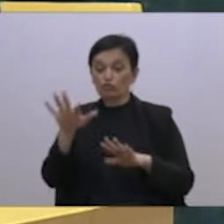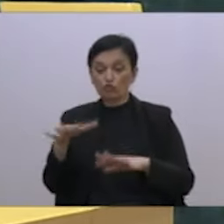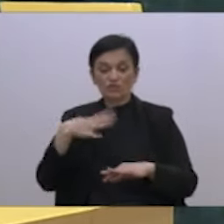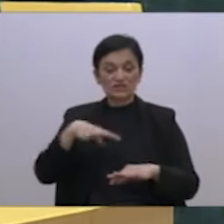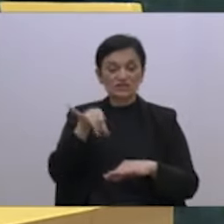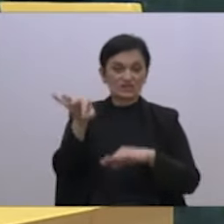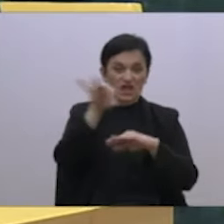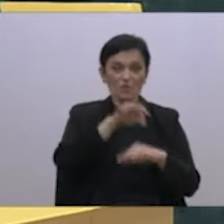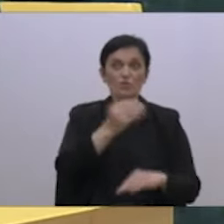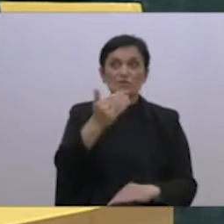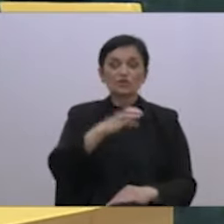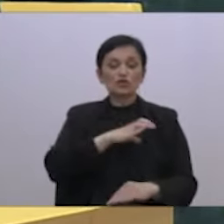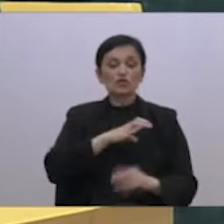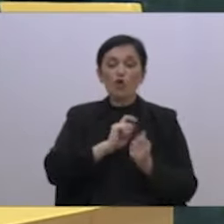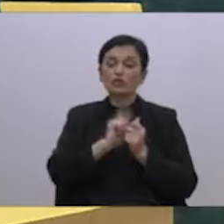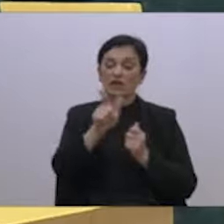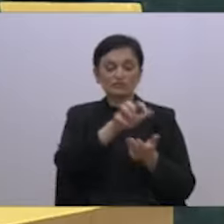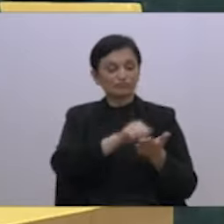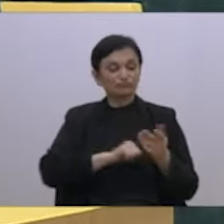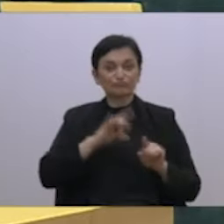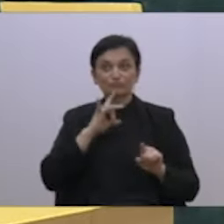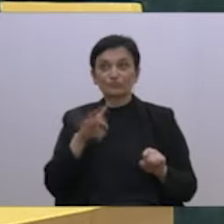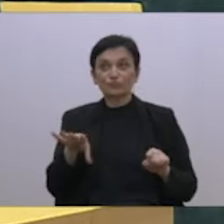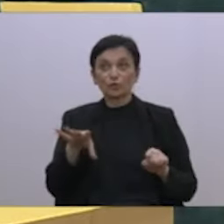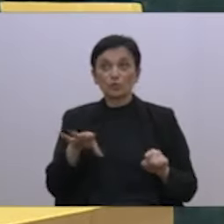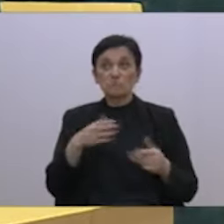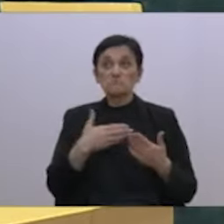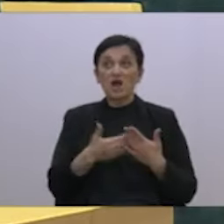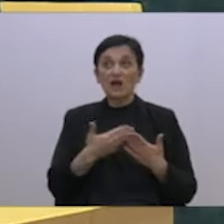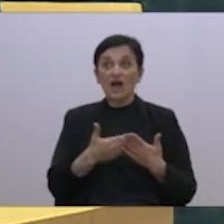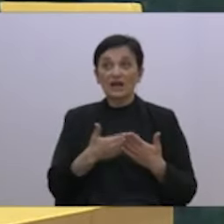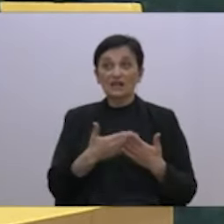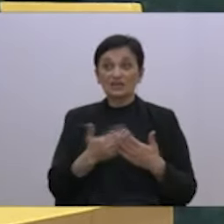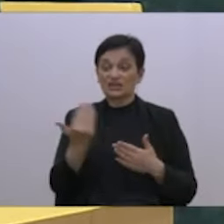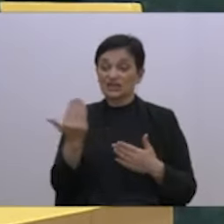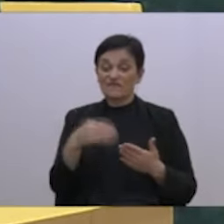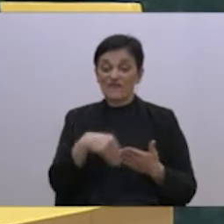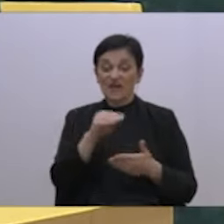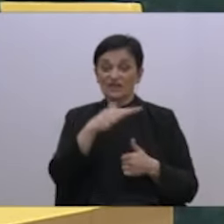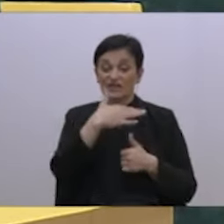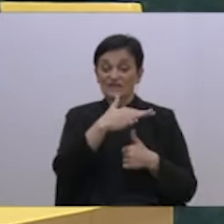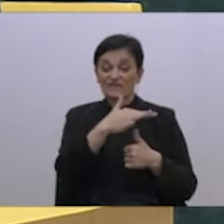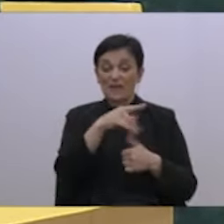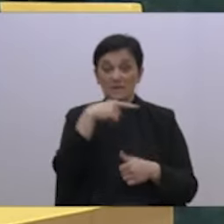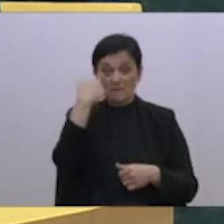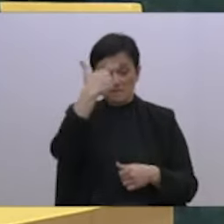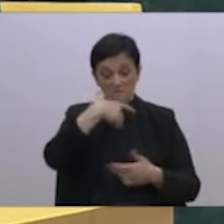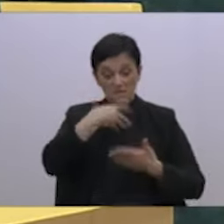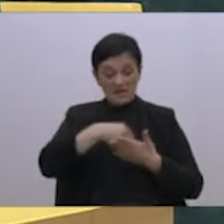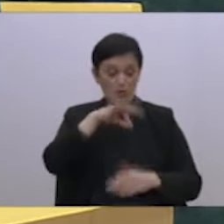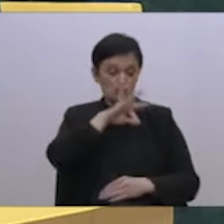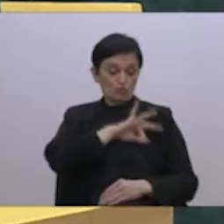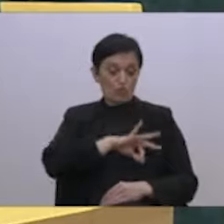მისი ქონების დასახადით არ დაებეგრება. თუ მაგალითად თქვენ იყიდით ვერტფრენს და პირადი მოხმარებისთვის